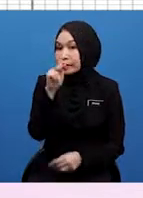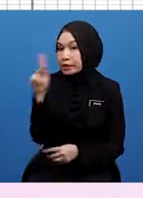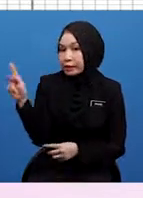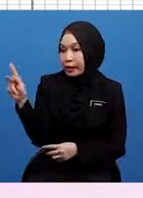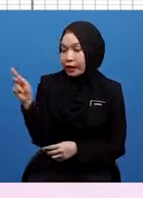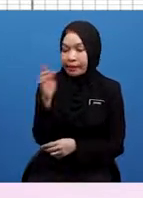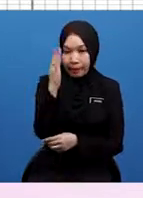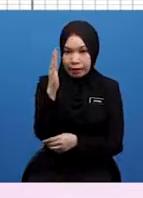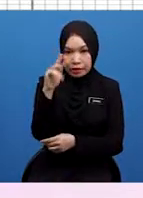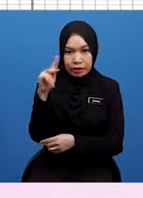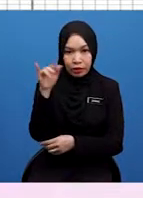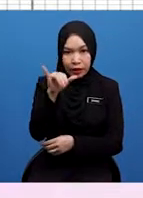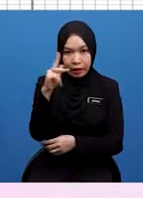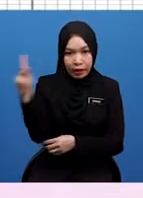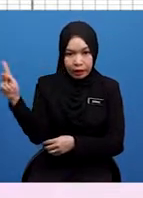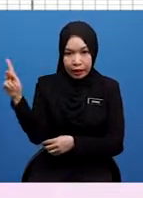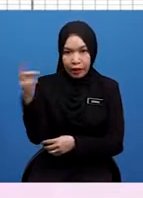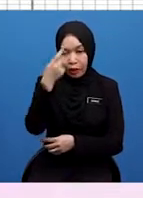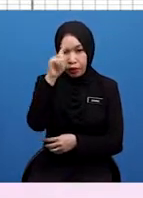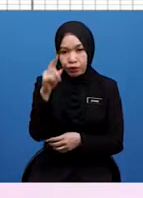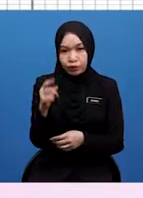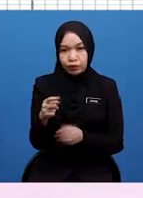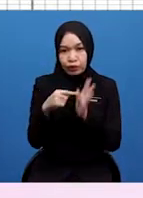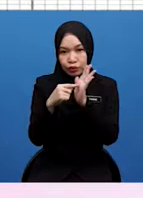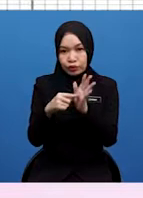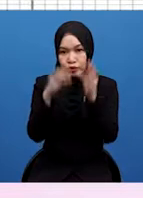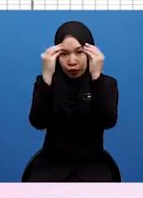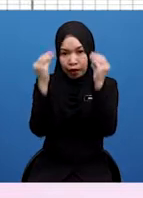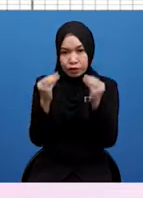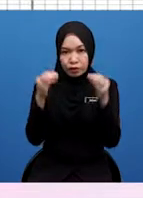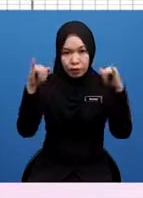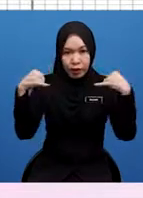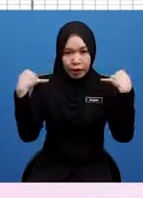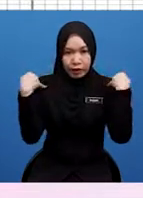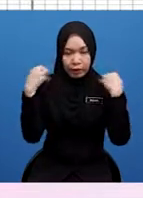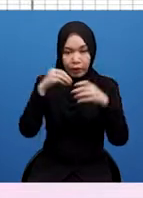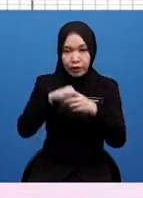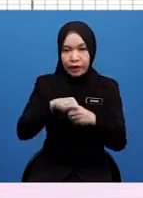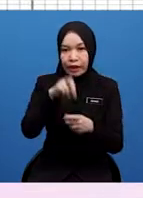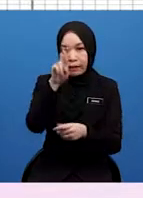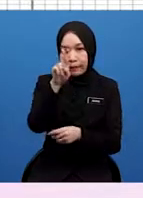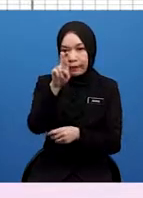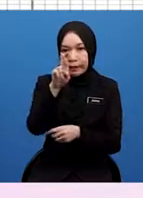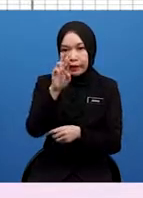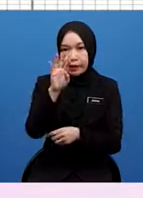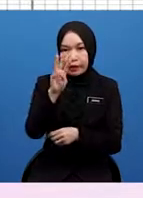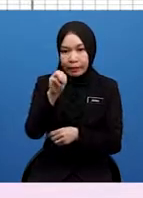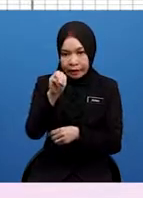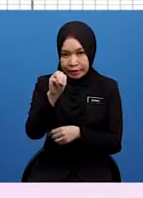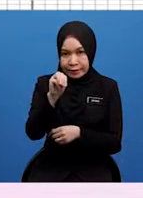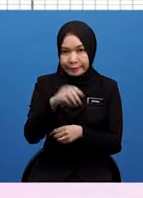menunjukkan nilai import buah-buahan dalam unit ringgit Malaysia.